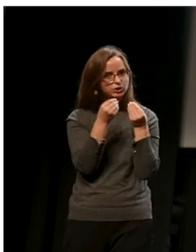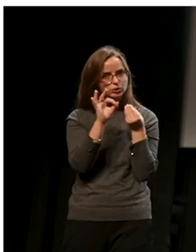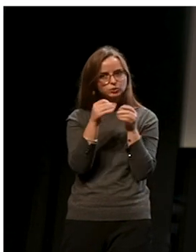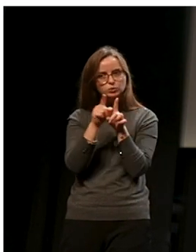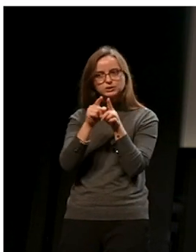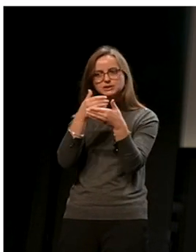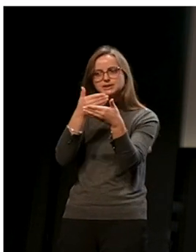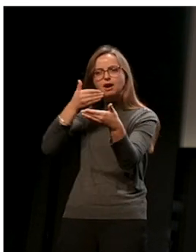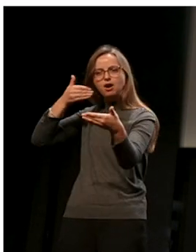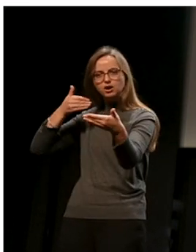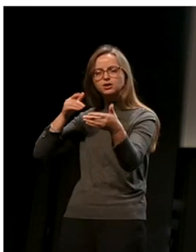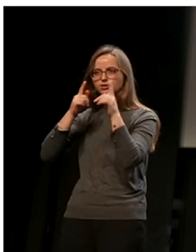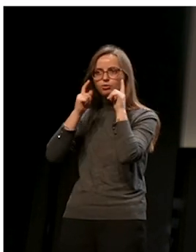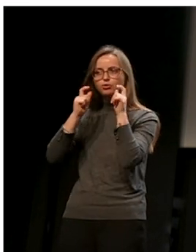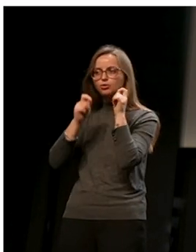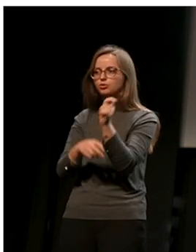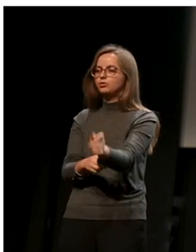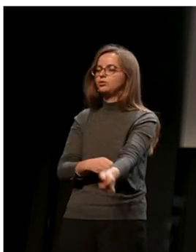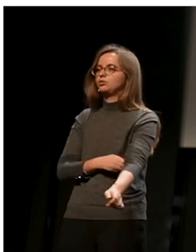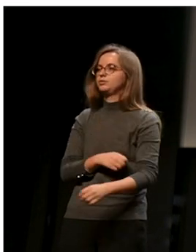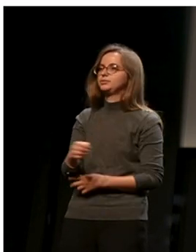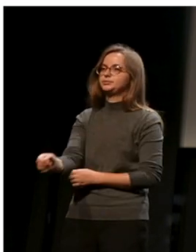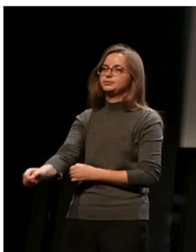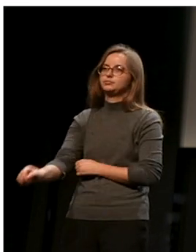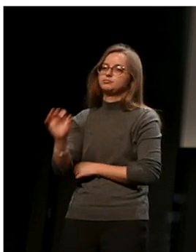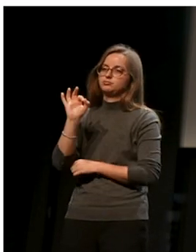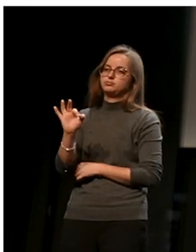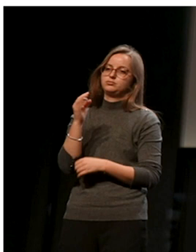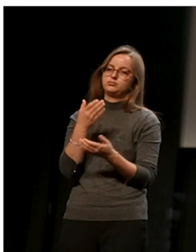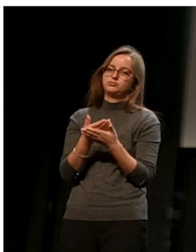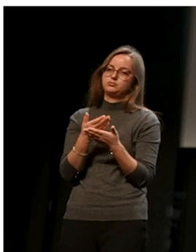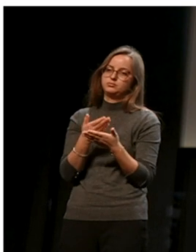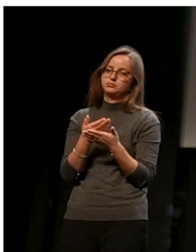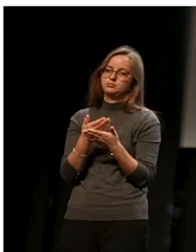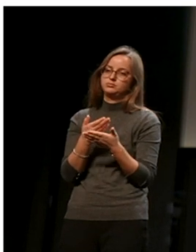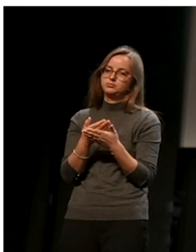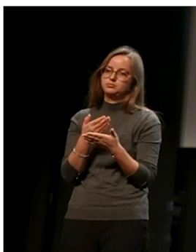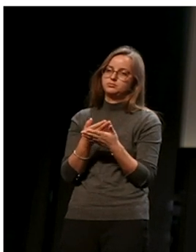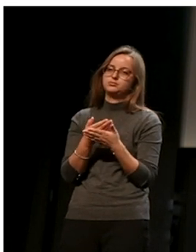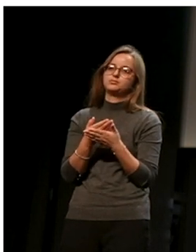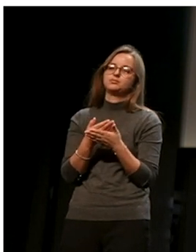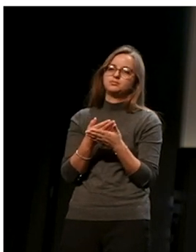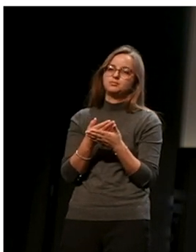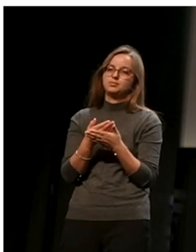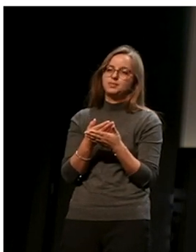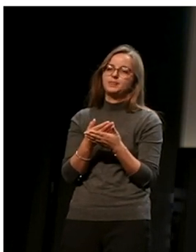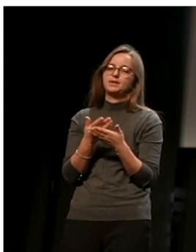Un truc, en fait, c'est vrai que tu dis assez justement, j'essaye de mettre à la place d'un illustrateur, d'un infographiste,